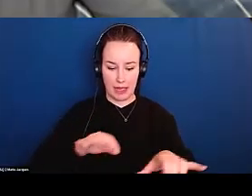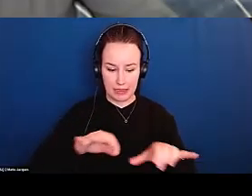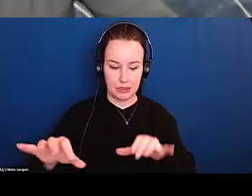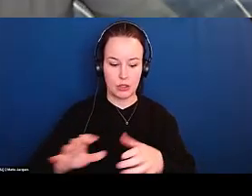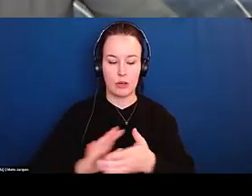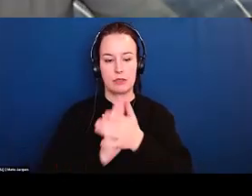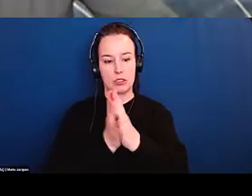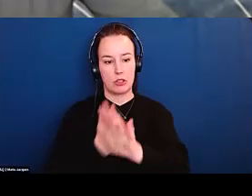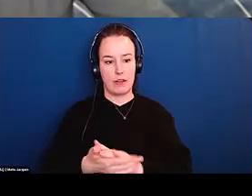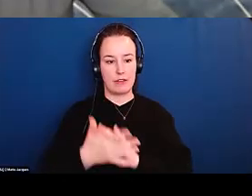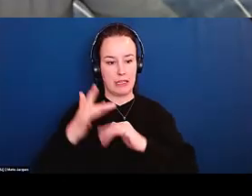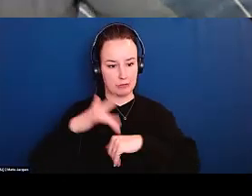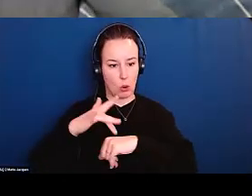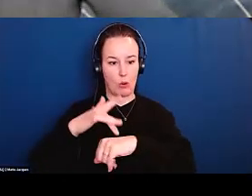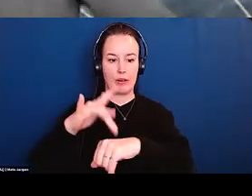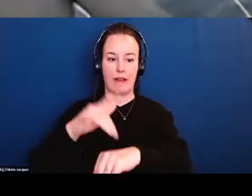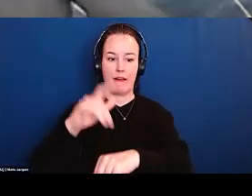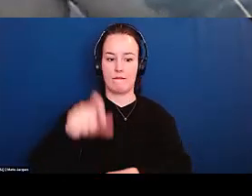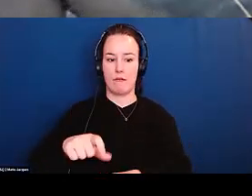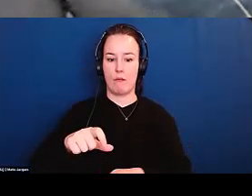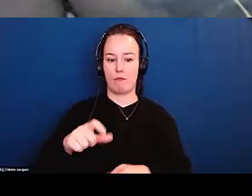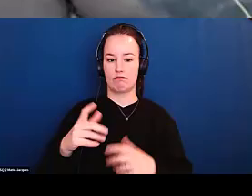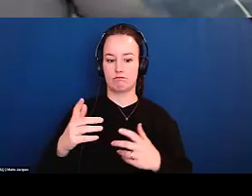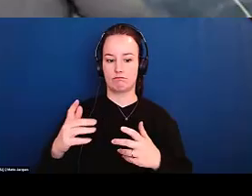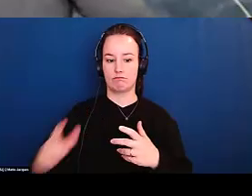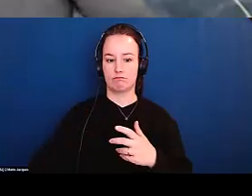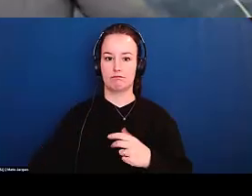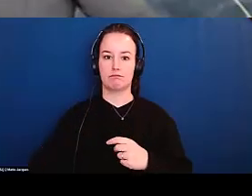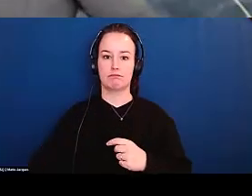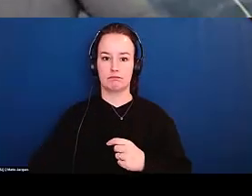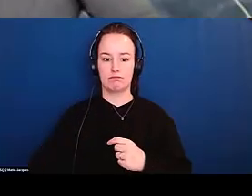d'action. Et après, on passe à la pratique. Et donc,